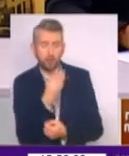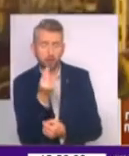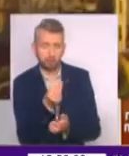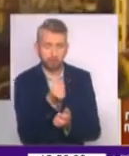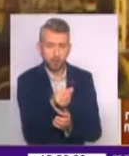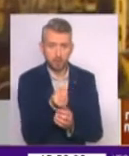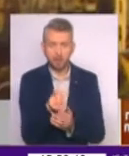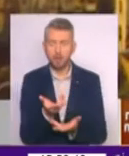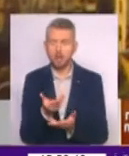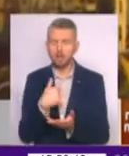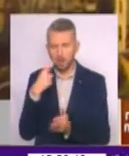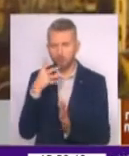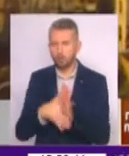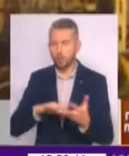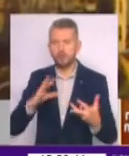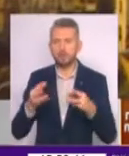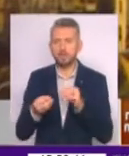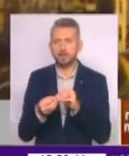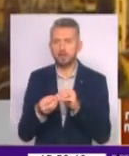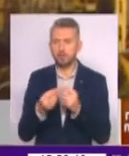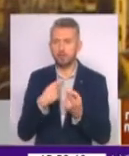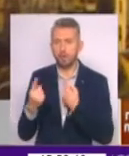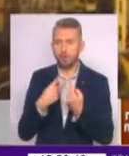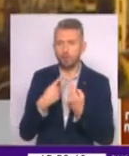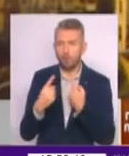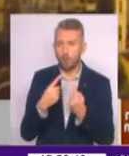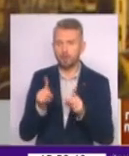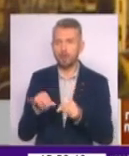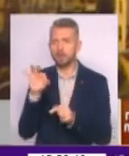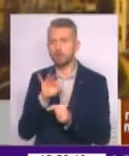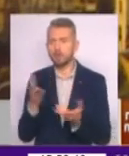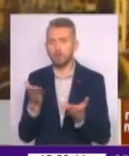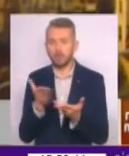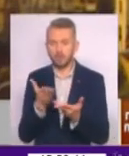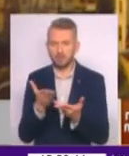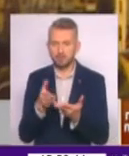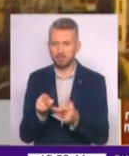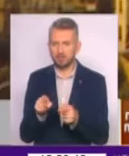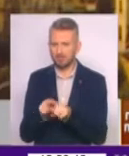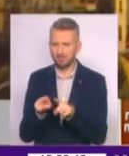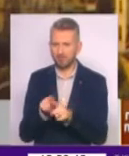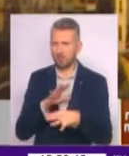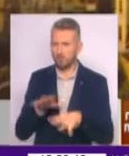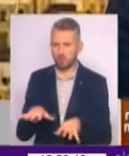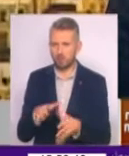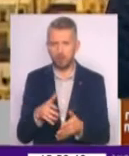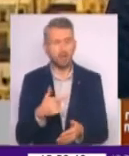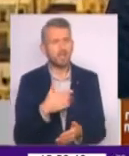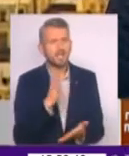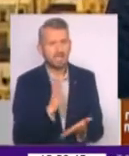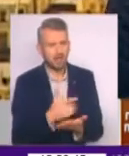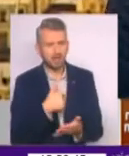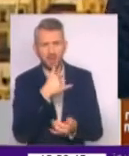що результативних якихось переговорів навіть з приводу якихось тяжкових нюансів поки що не було. Ну, є. Я не можу